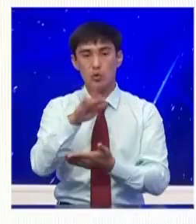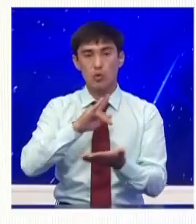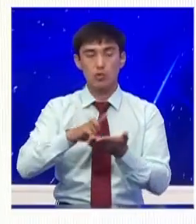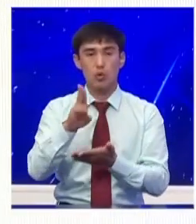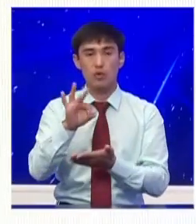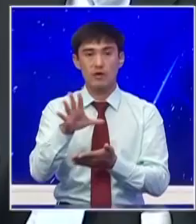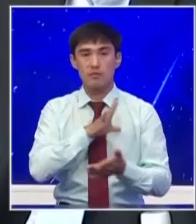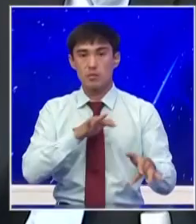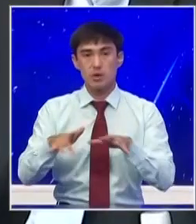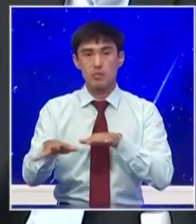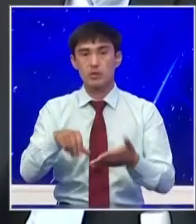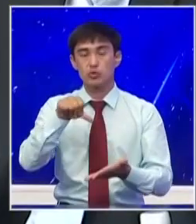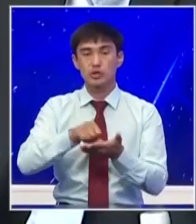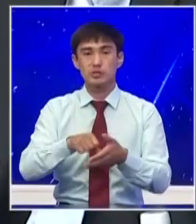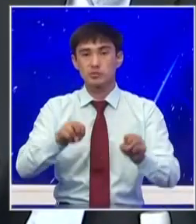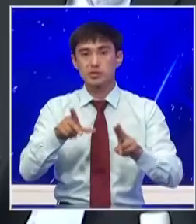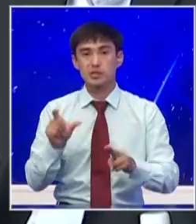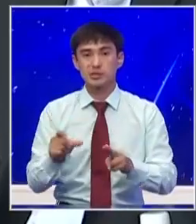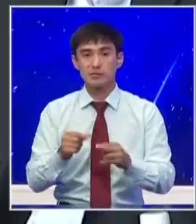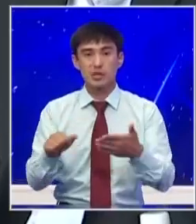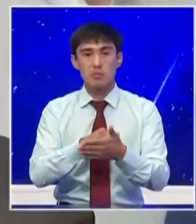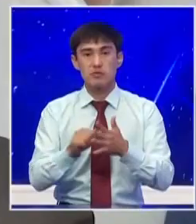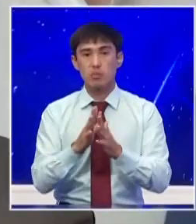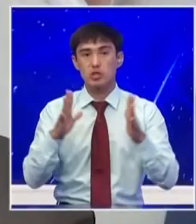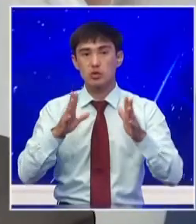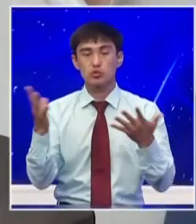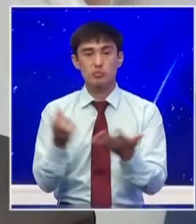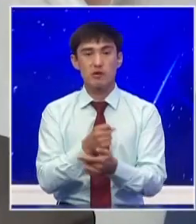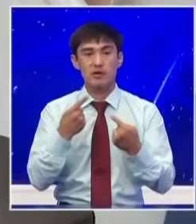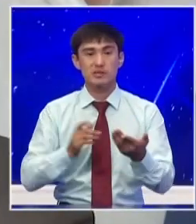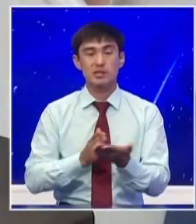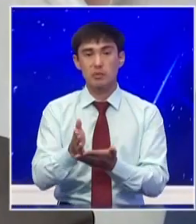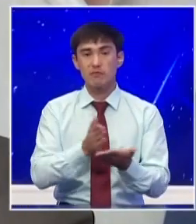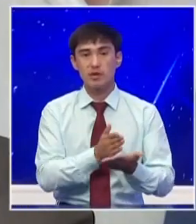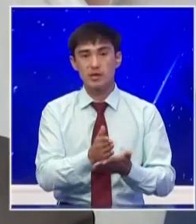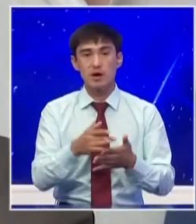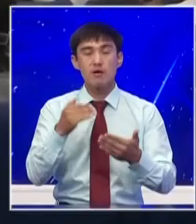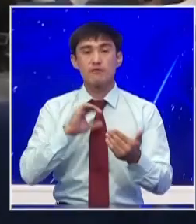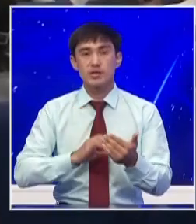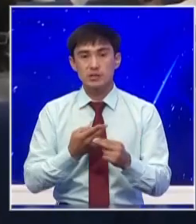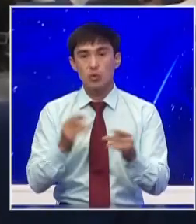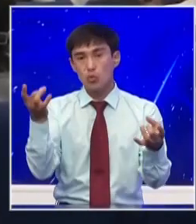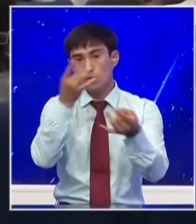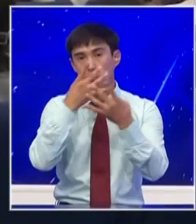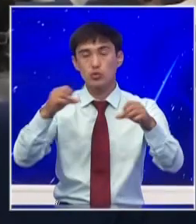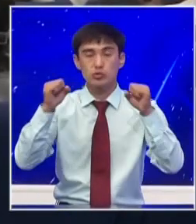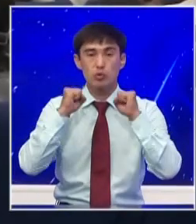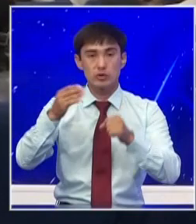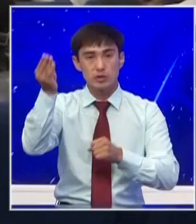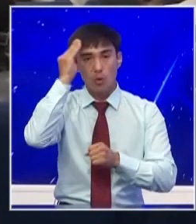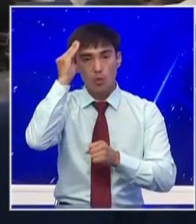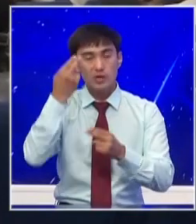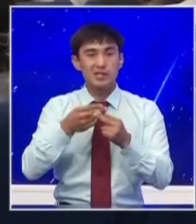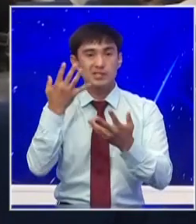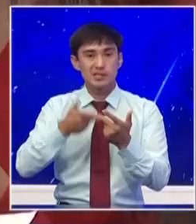состоялось мероприятие с участием спикеров, добившихся значительных успехов в разных отраслях. В частности, в культуре, спорте и науке.